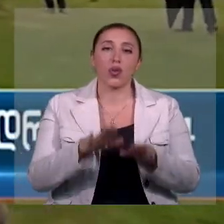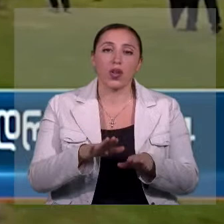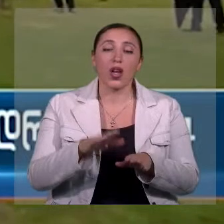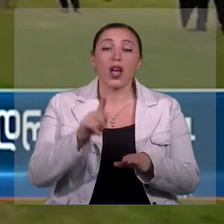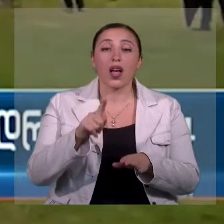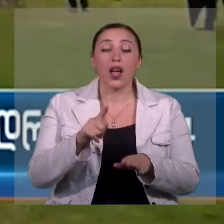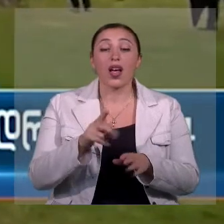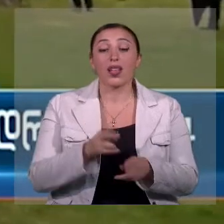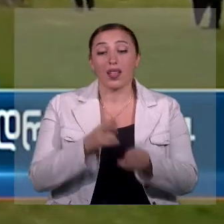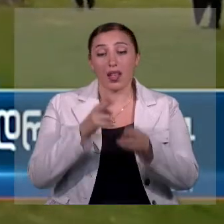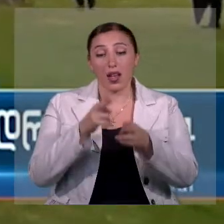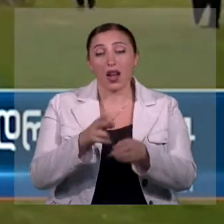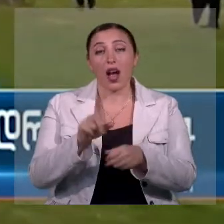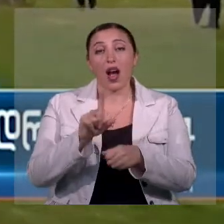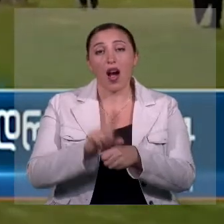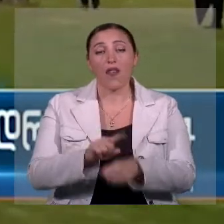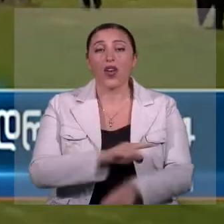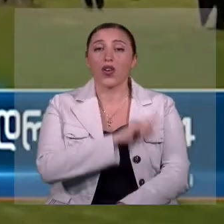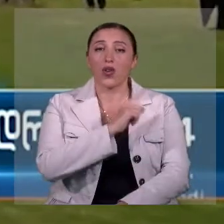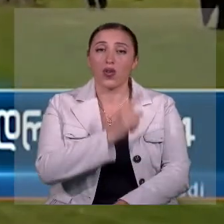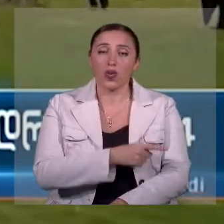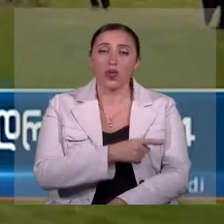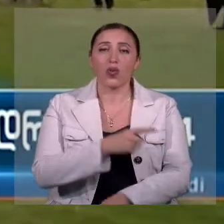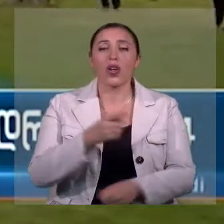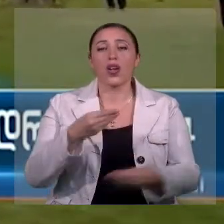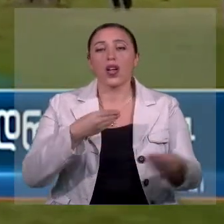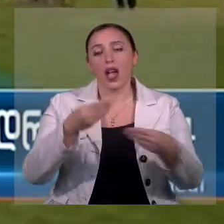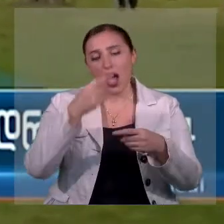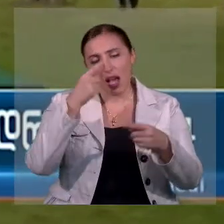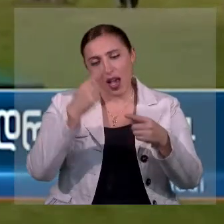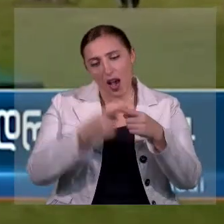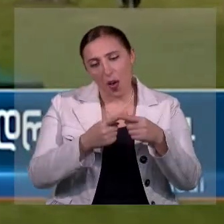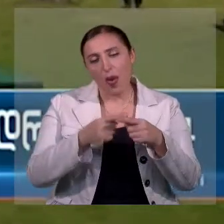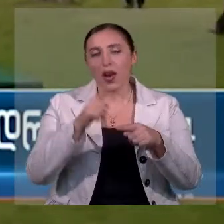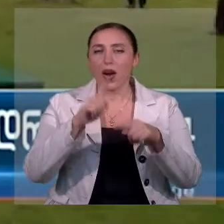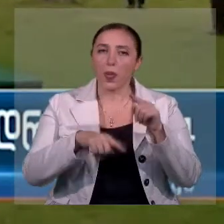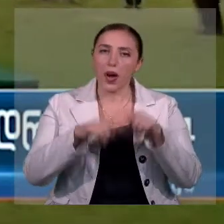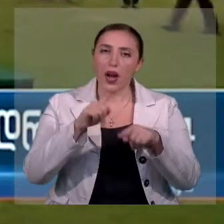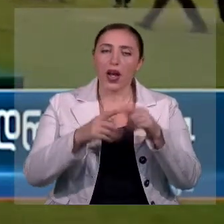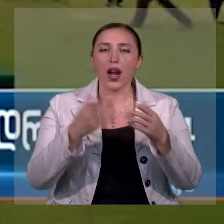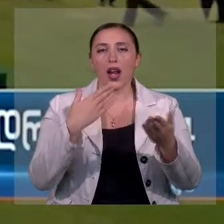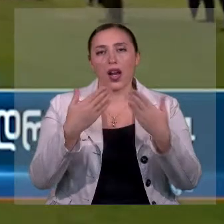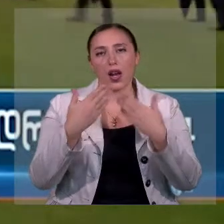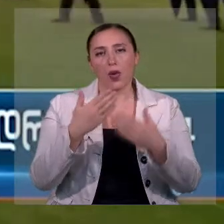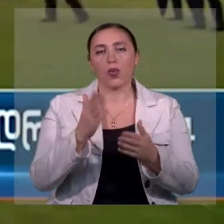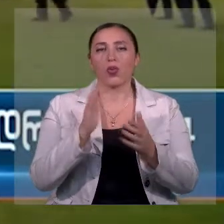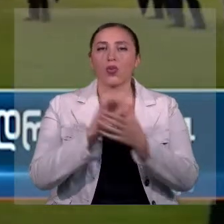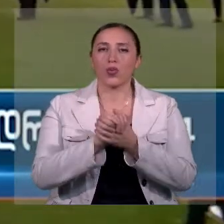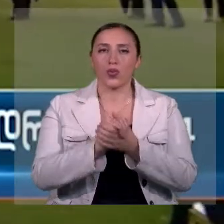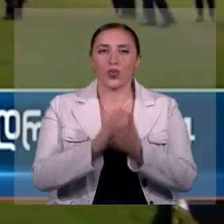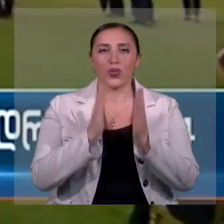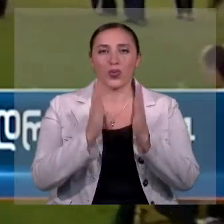թափ կհաղորդի Ադրբեջանի եւ Վրաստանի միջև եղբայրական եւ բարեկամական հարաբերություններին։